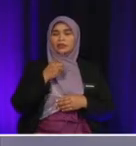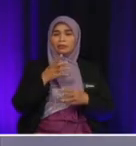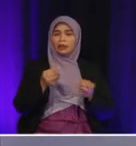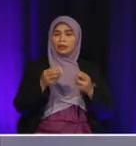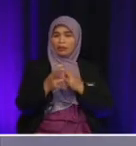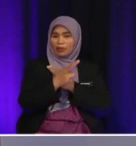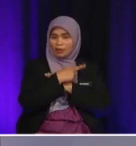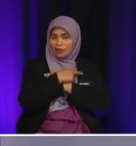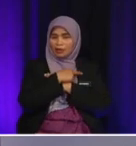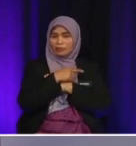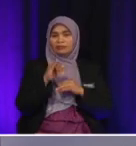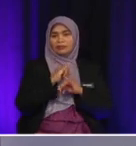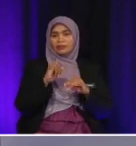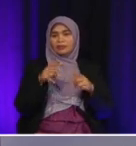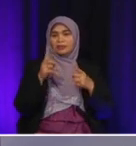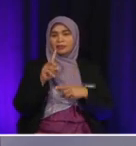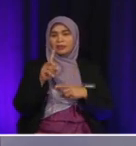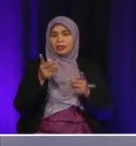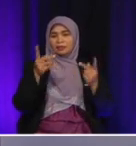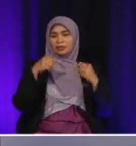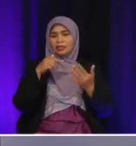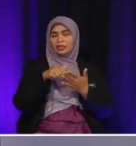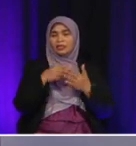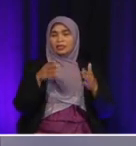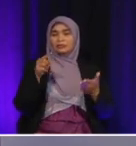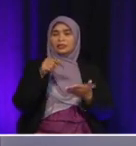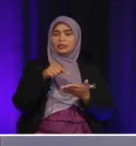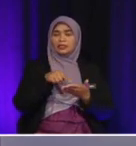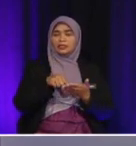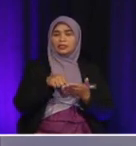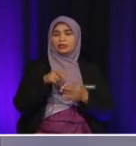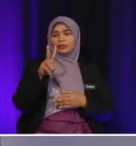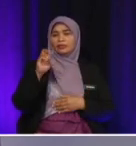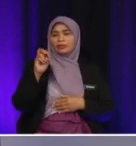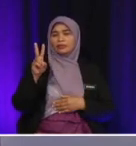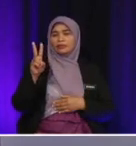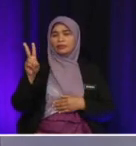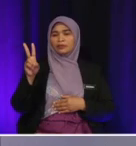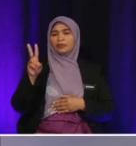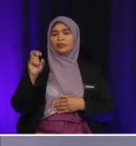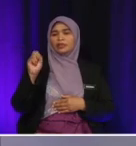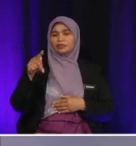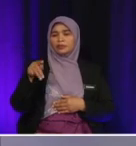kad jangan selepas ini sukses SPM 2022